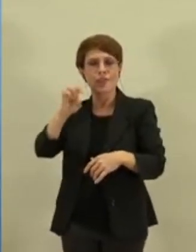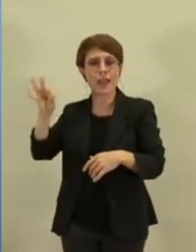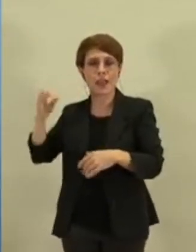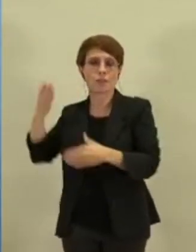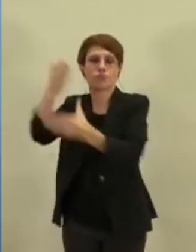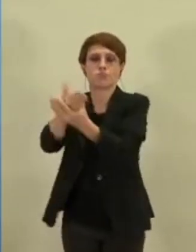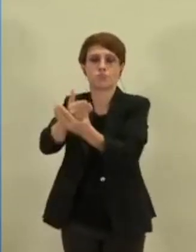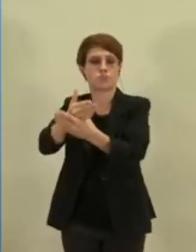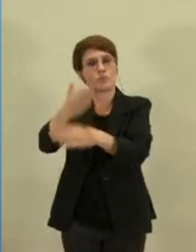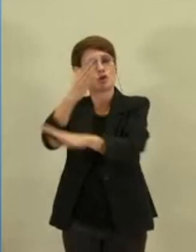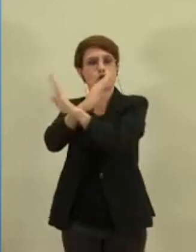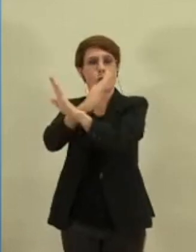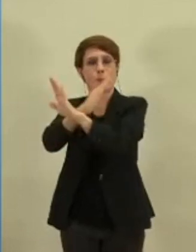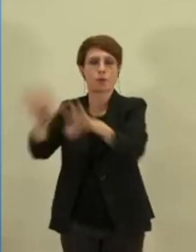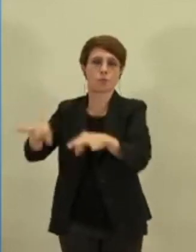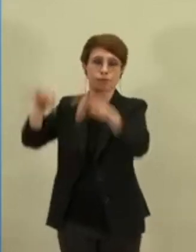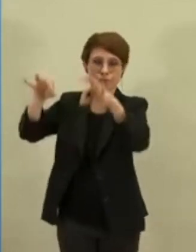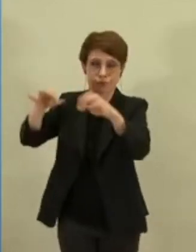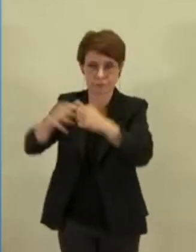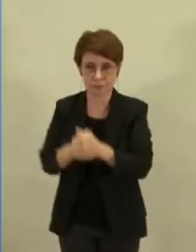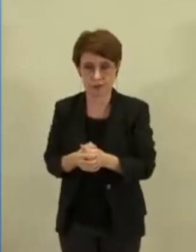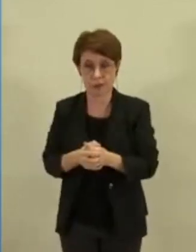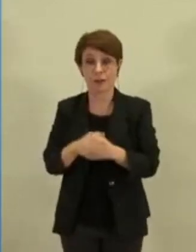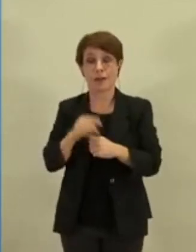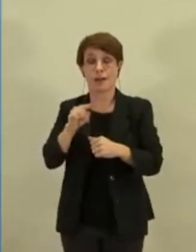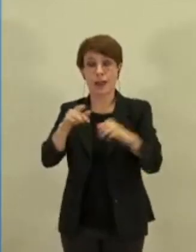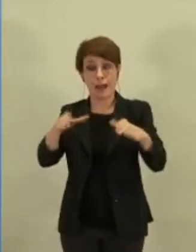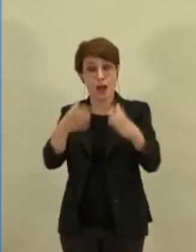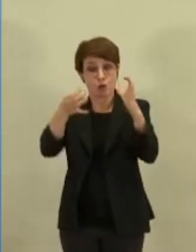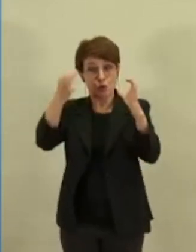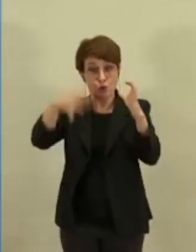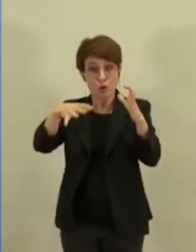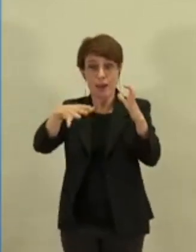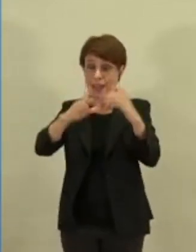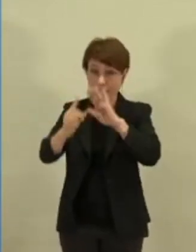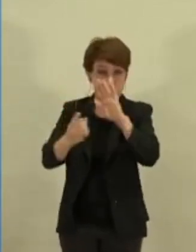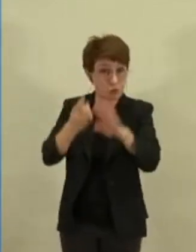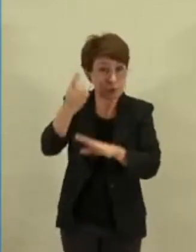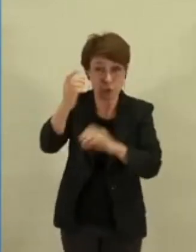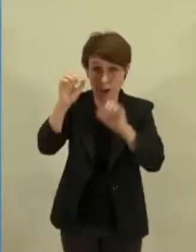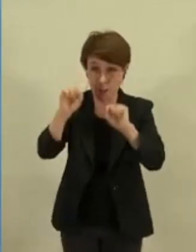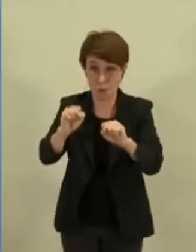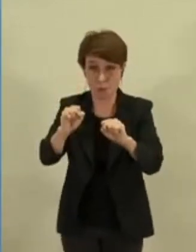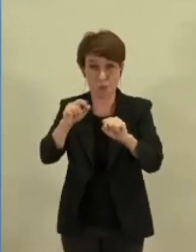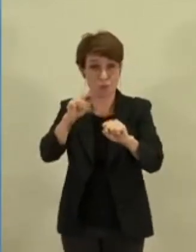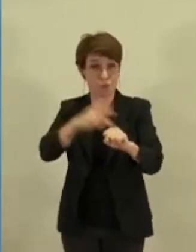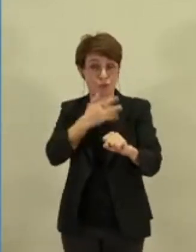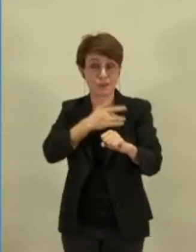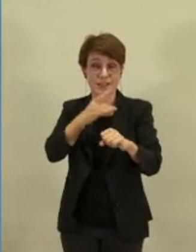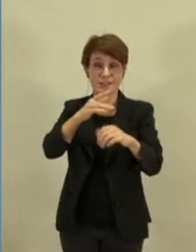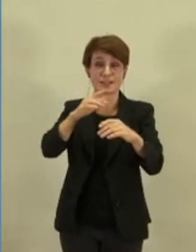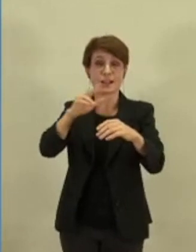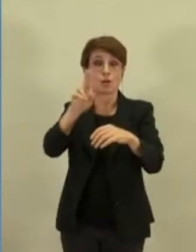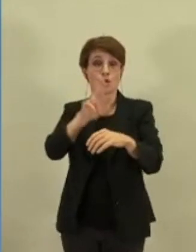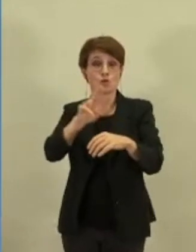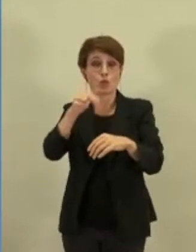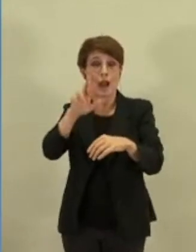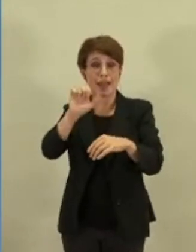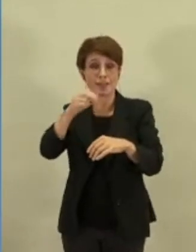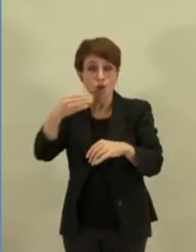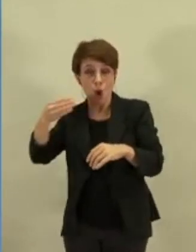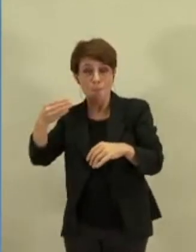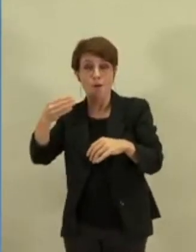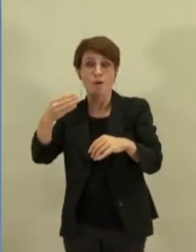d'un nucléaire durable, car capable d'utiliser 100 fois plus qu'actuellement l'uranium naturel et de brûler les déchets nucléaires les